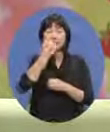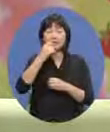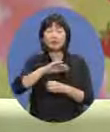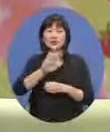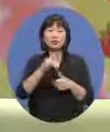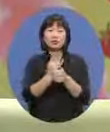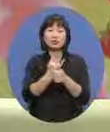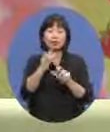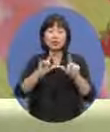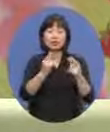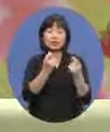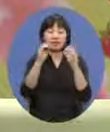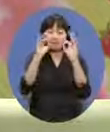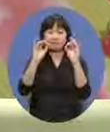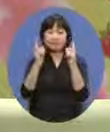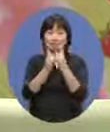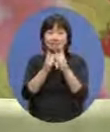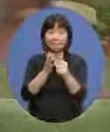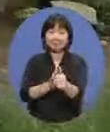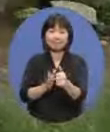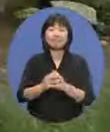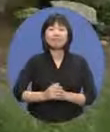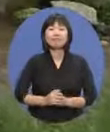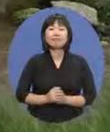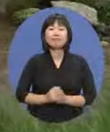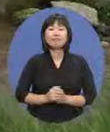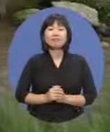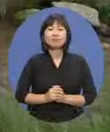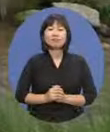우리 부부들의 모습 화면으로 함께 만나봅니다.